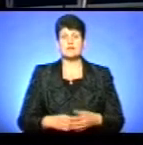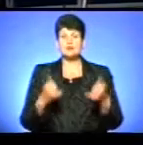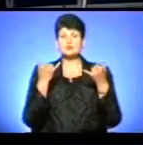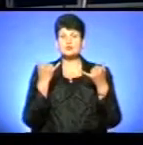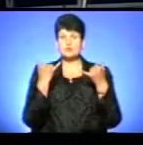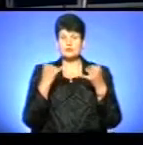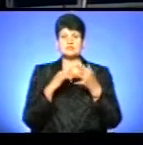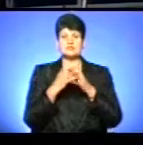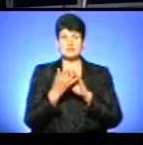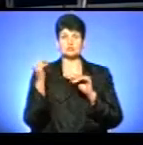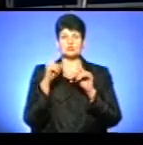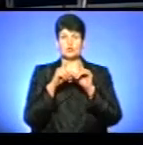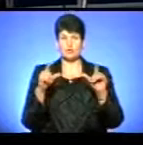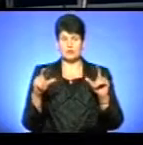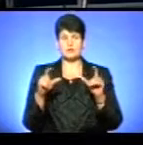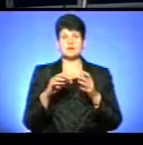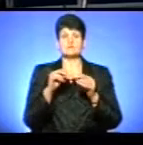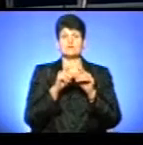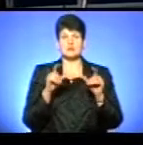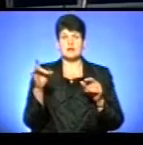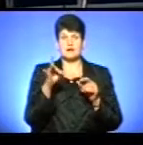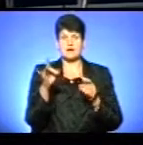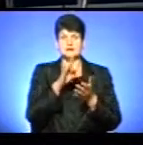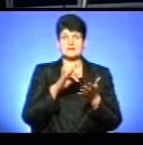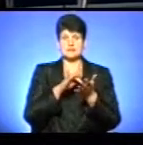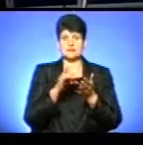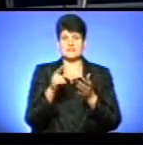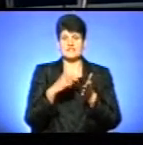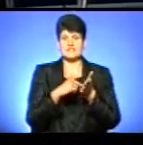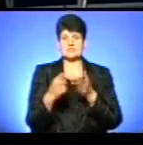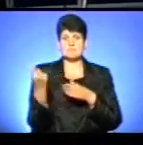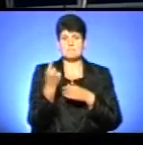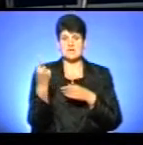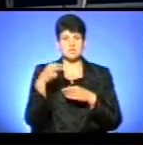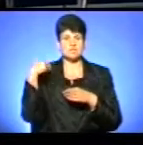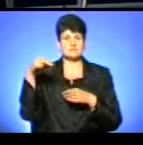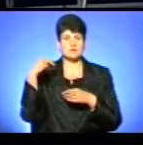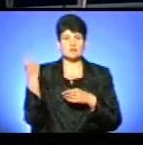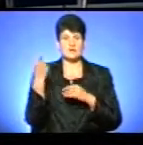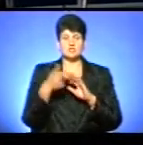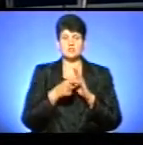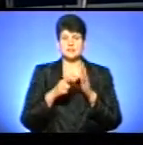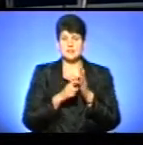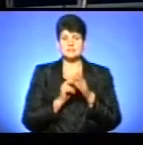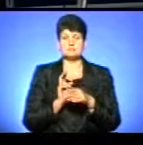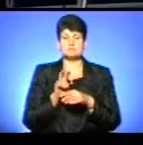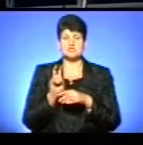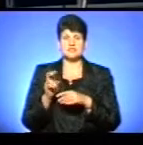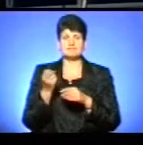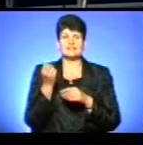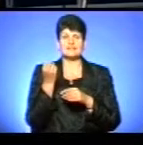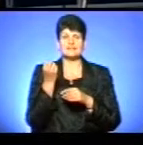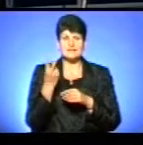Сьогодні у сільських школах та школах райцентрів області відзначили перший дзвоник. У перші класи області пішли 12,5